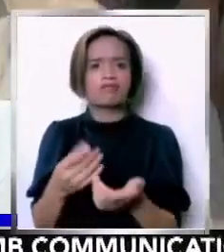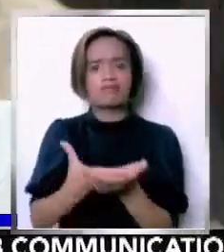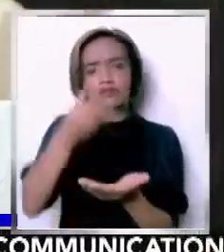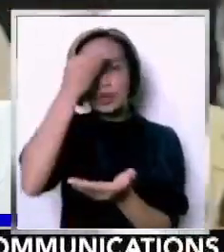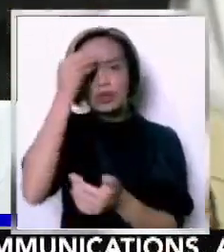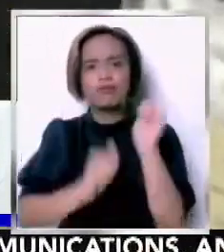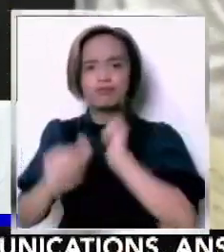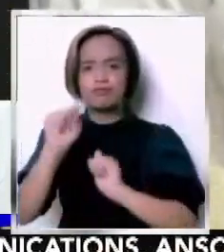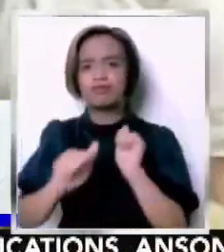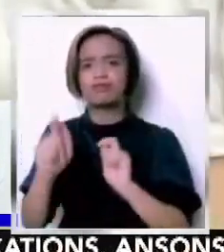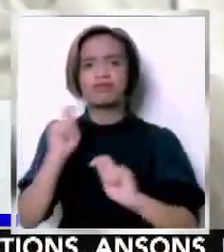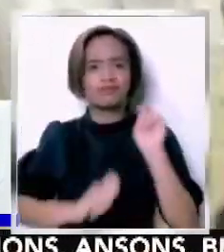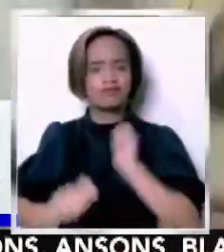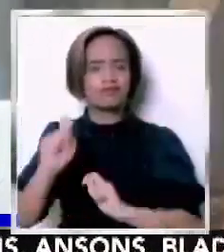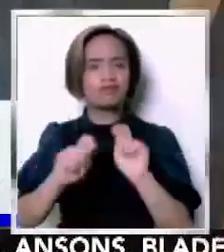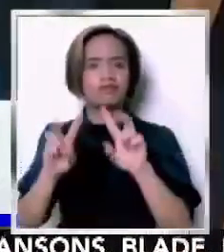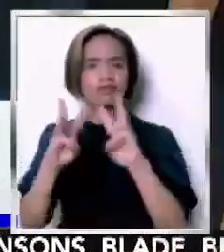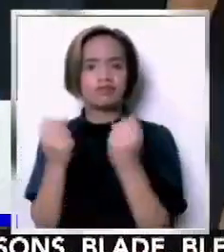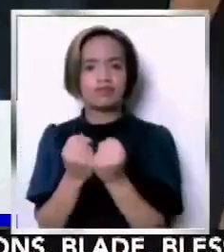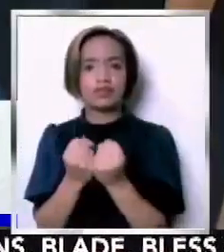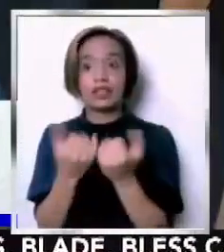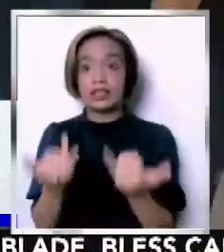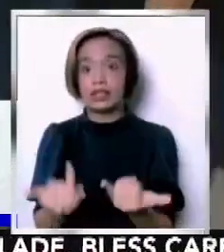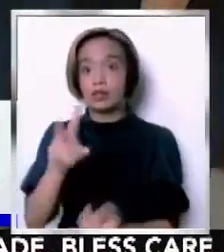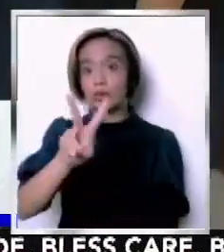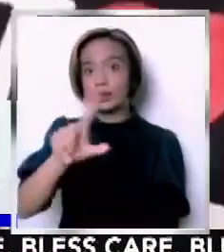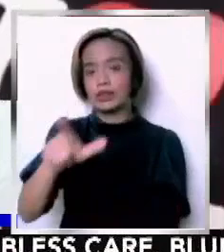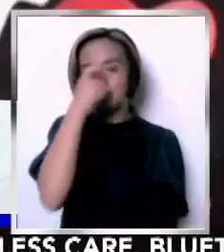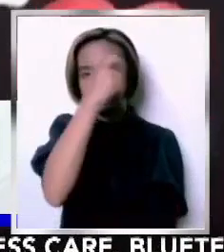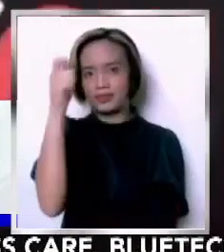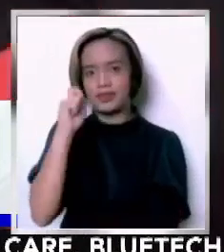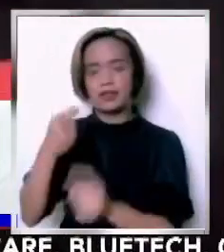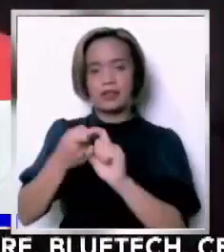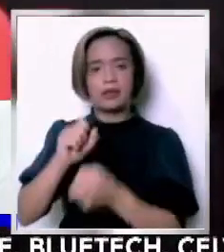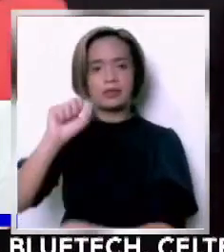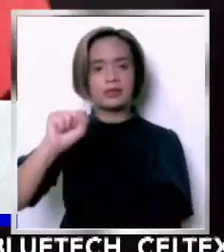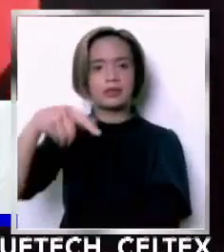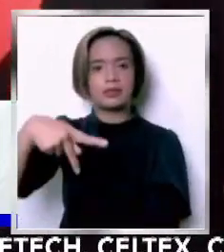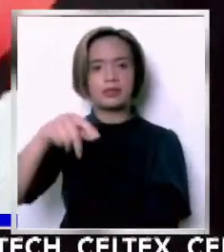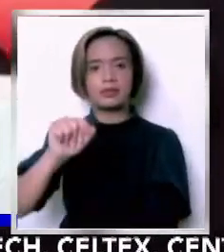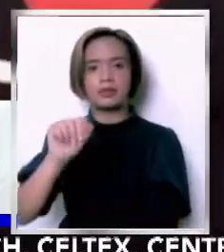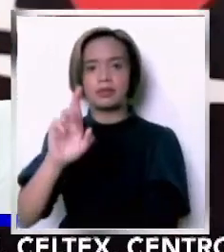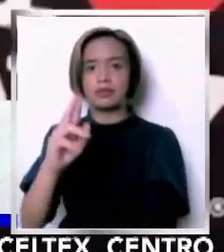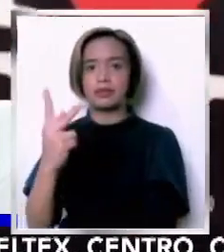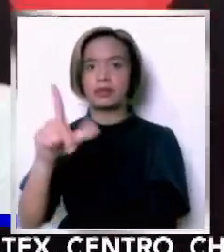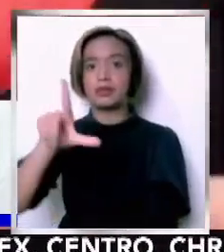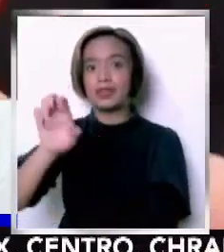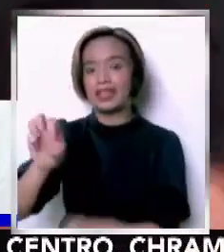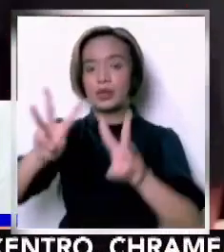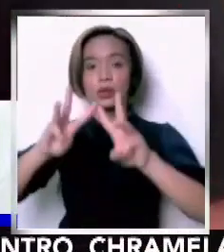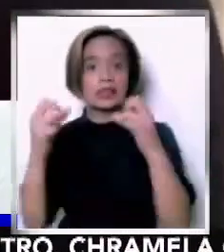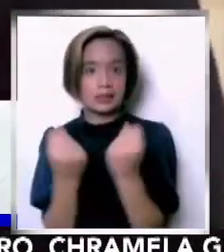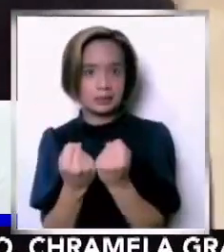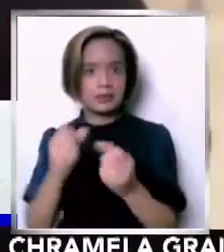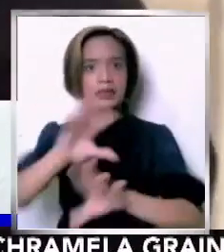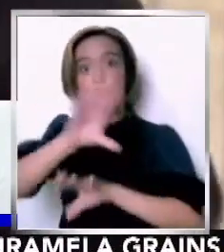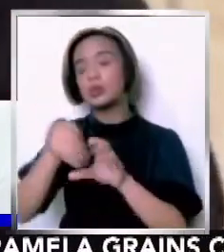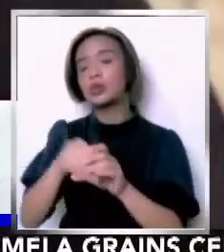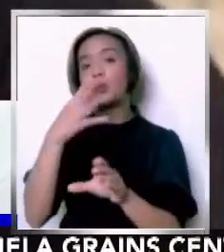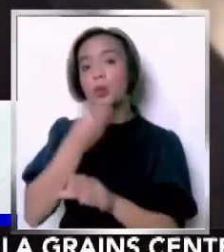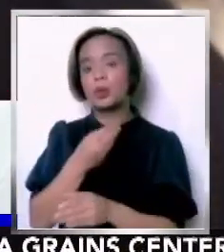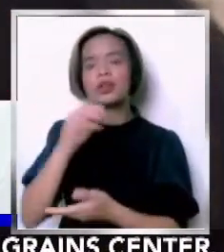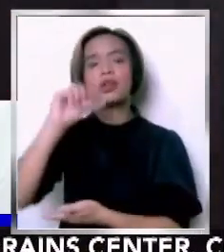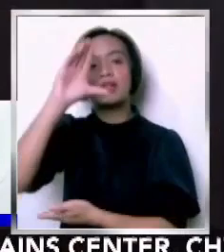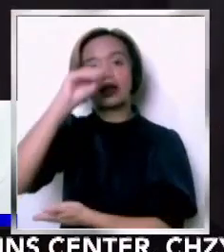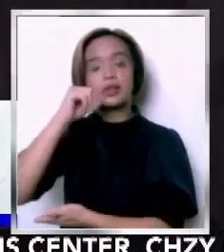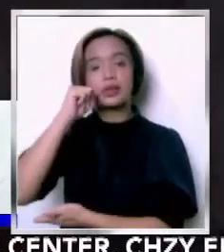graduates, 23 na ang nag-graduate mula sa Sparkle Prime Workshop. Anong pagkain mo kung umiinom ako? Kabilang ang anak ni na Direk Ricky Dabao at Jackie